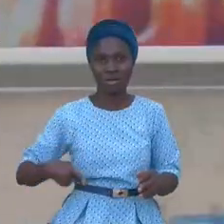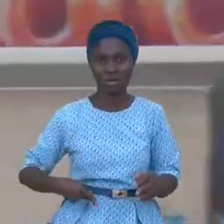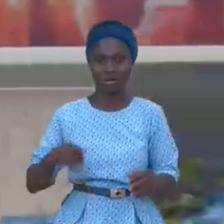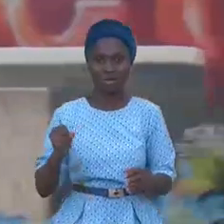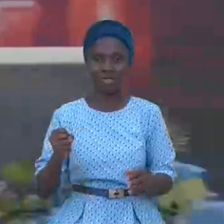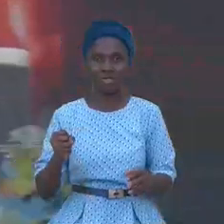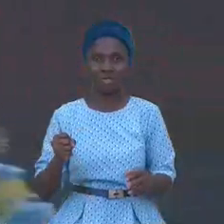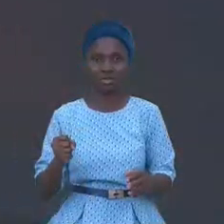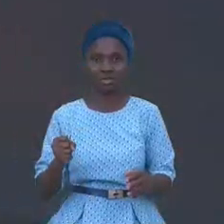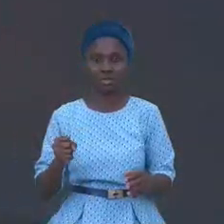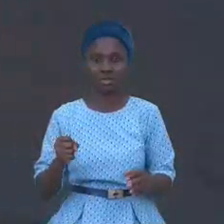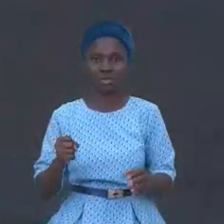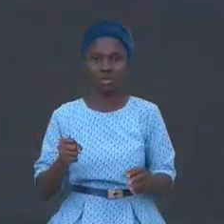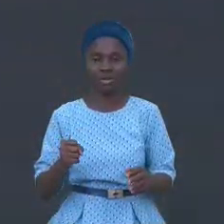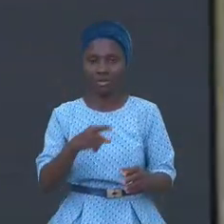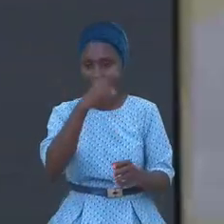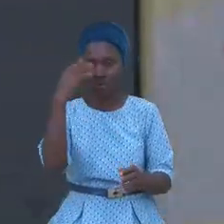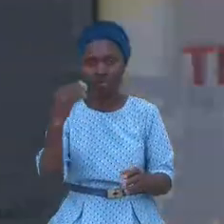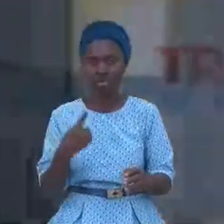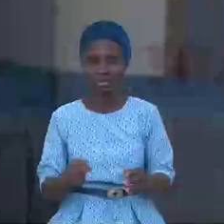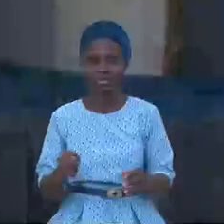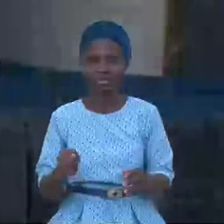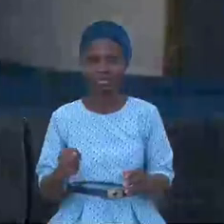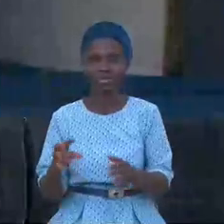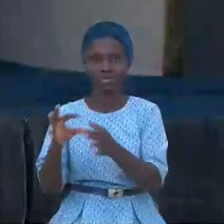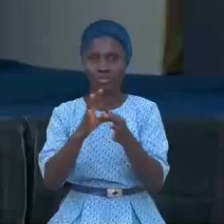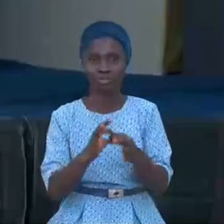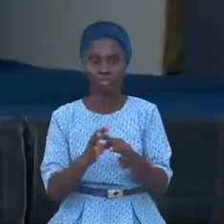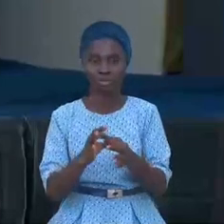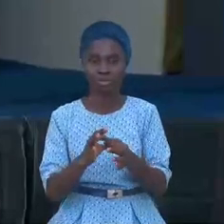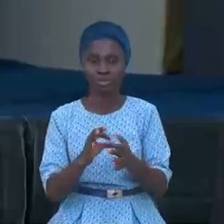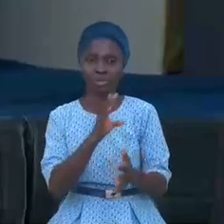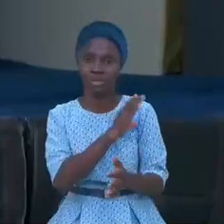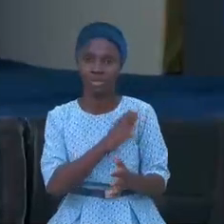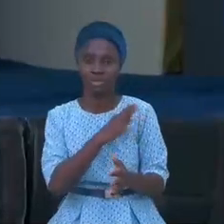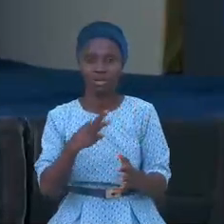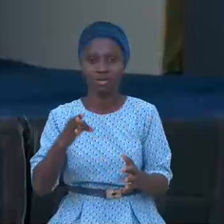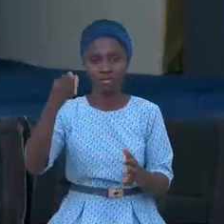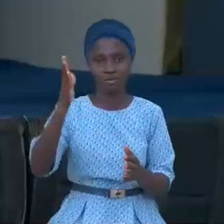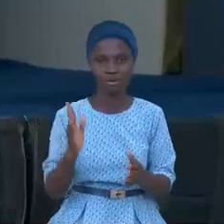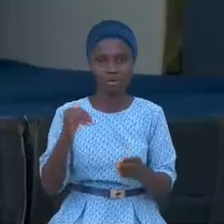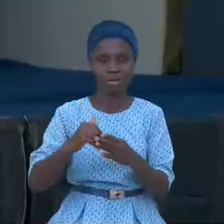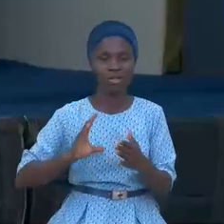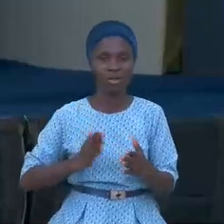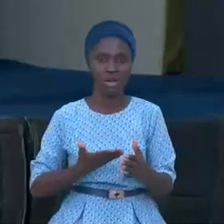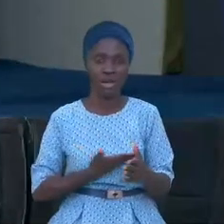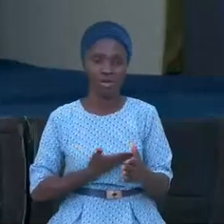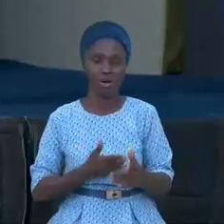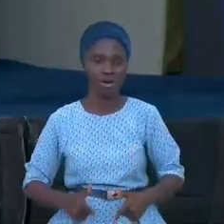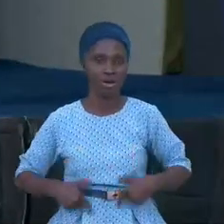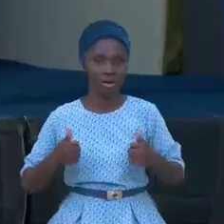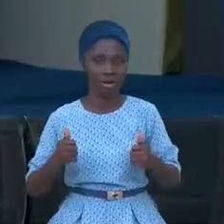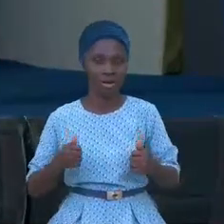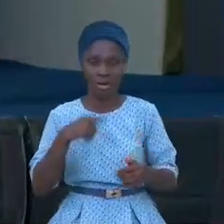À cause de l'unicité de Dieu dans nos vies, il est venu et il te dit en